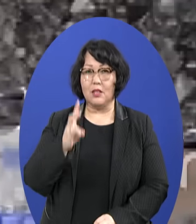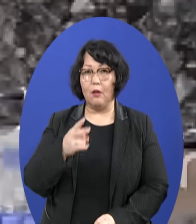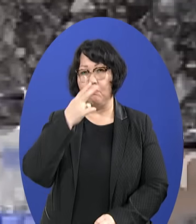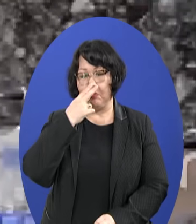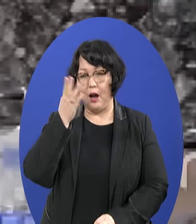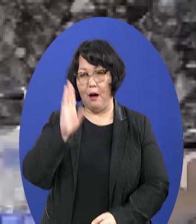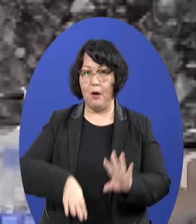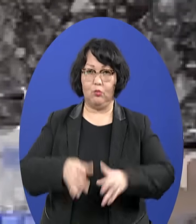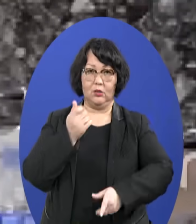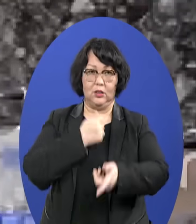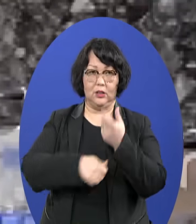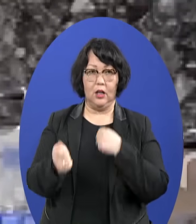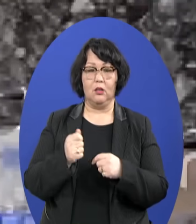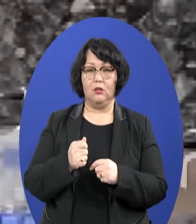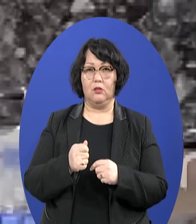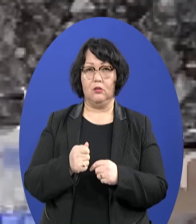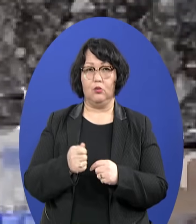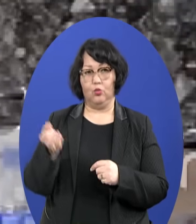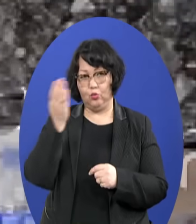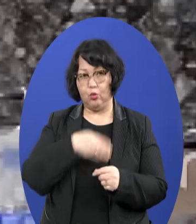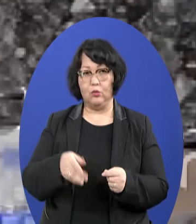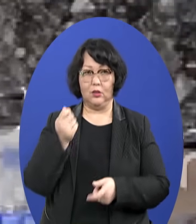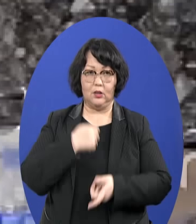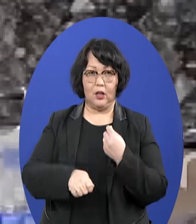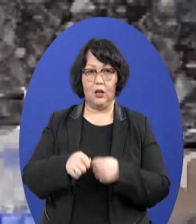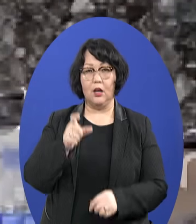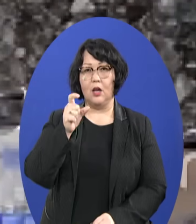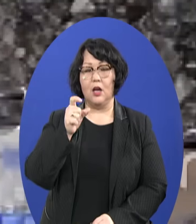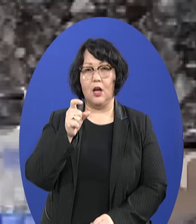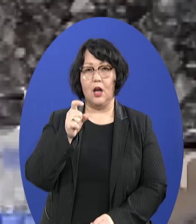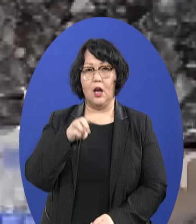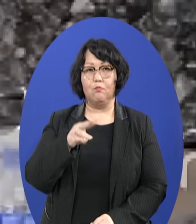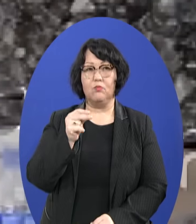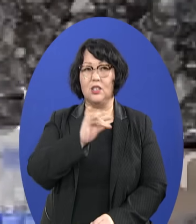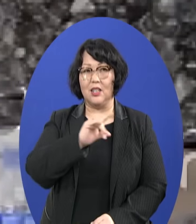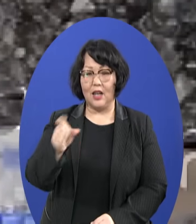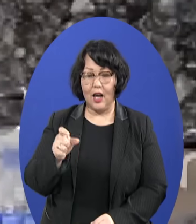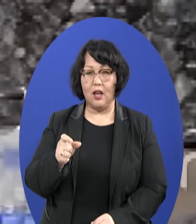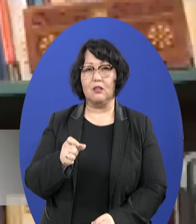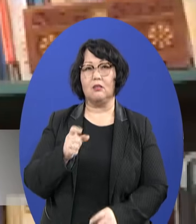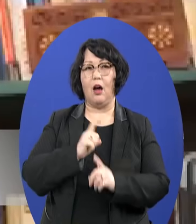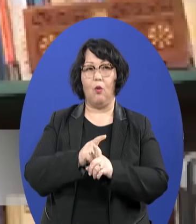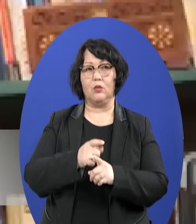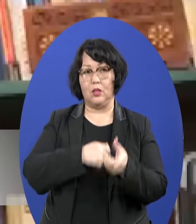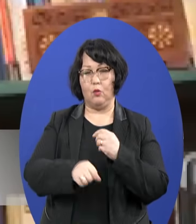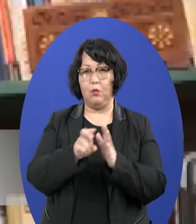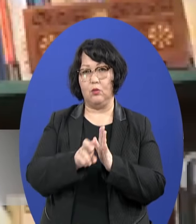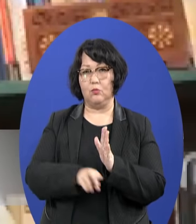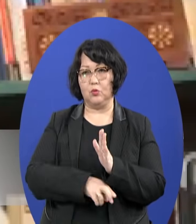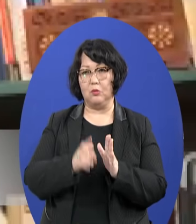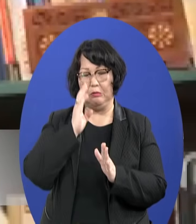тийм одоо олон нийтэд шууд имчилгээг эхлүүлэх бас эрсдэлтэй гэж үзэж байгаа. Хүүхдийн